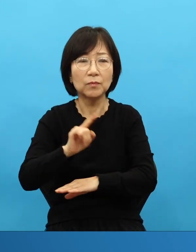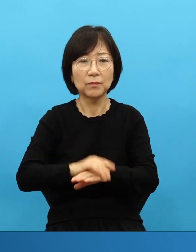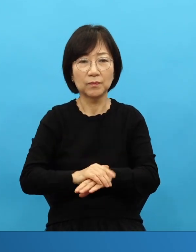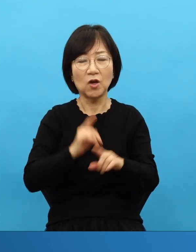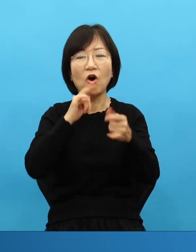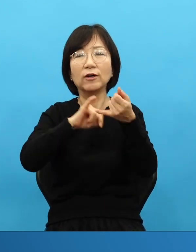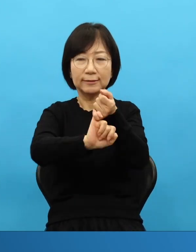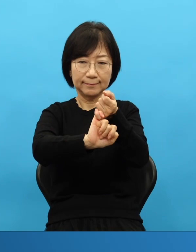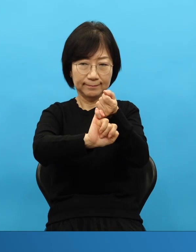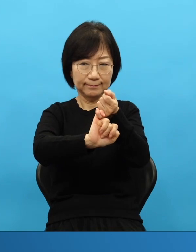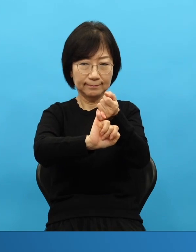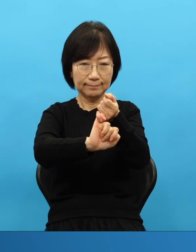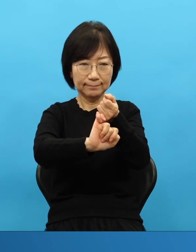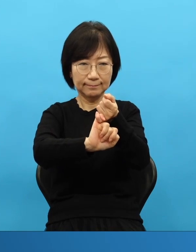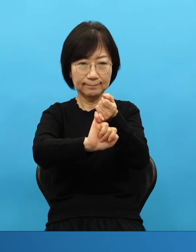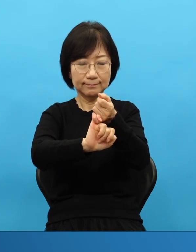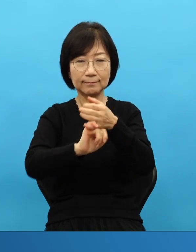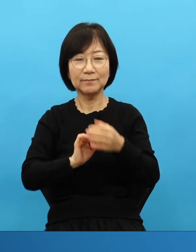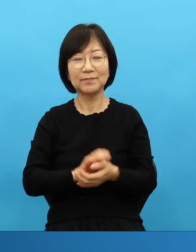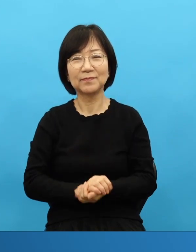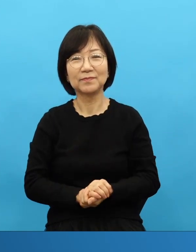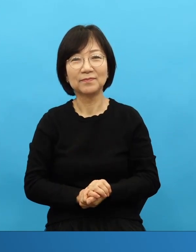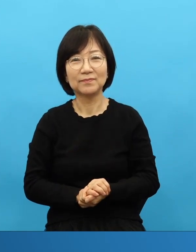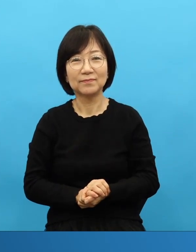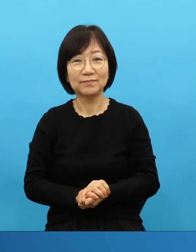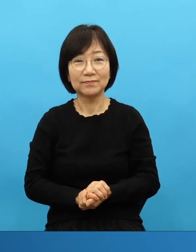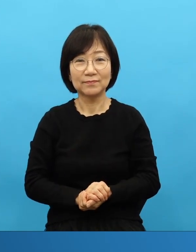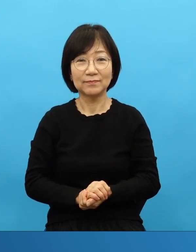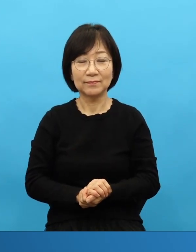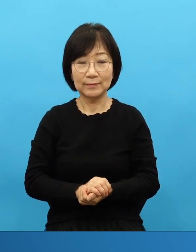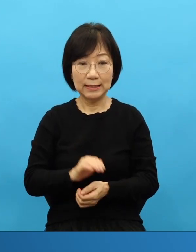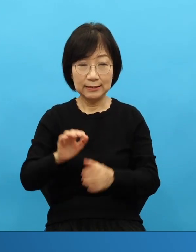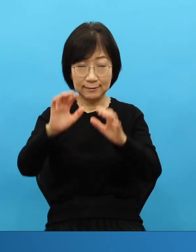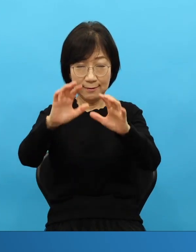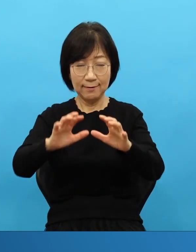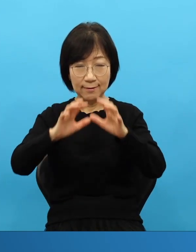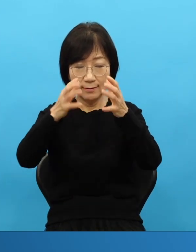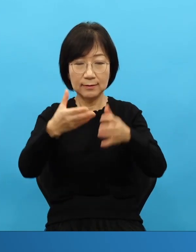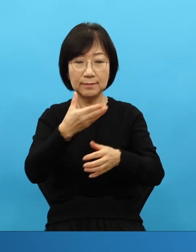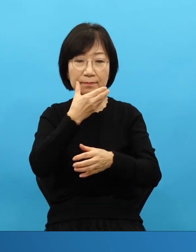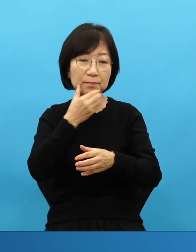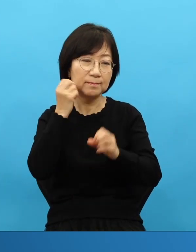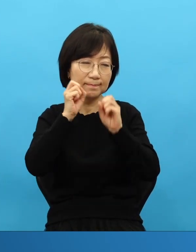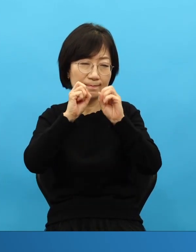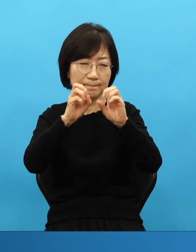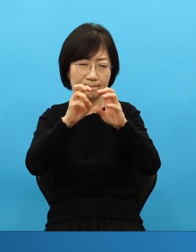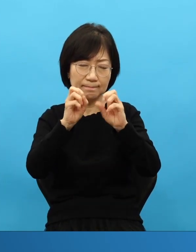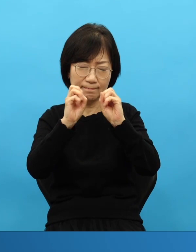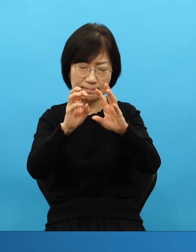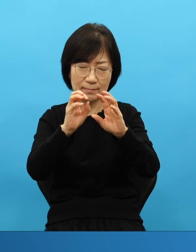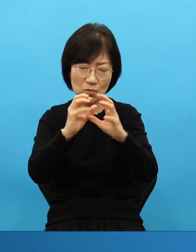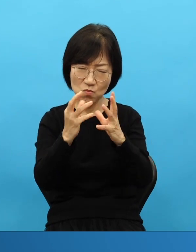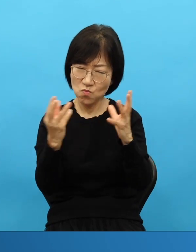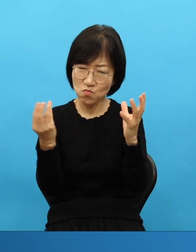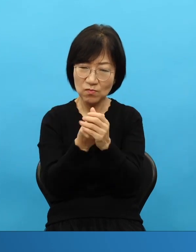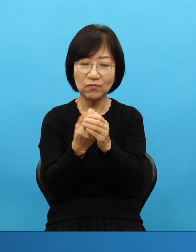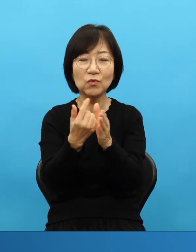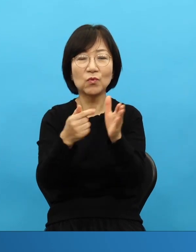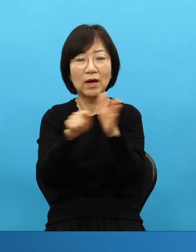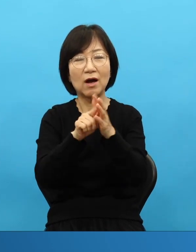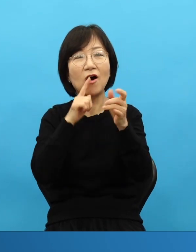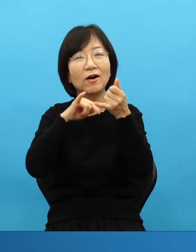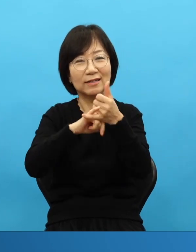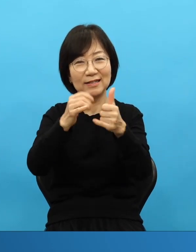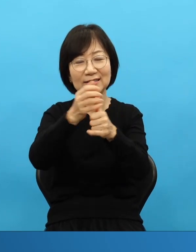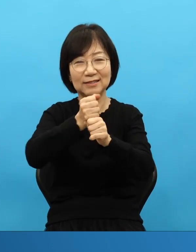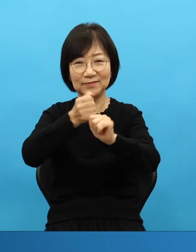the 그렇죠. covenant, not our culture. 여러분 세계복음 할 수 있는 언약을 딱 정확하게 잡으세요. And so you have to accurately hold to the covenant to do world 자,